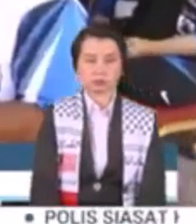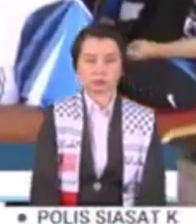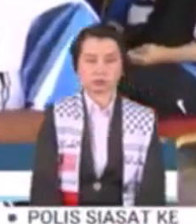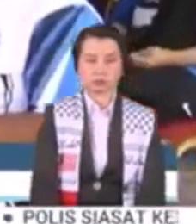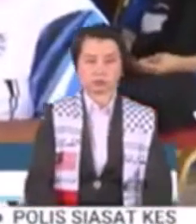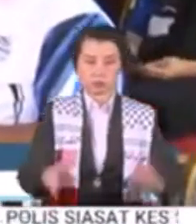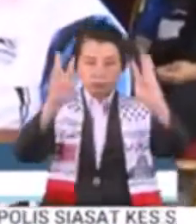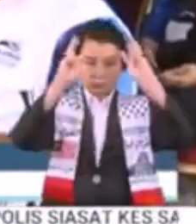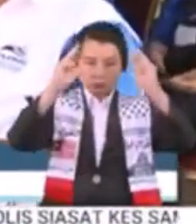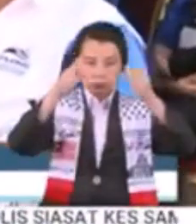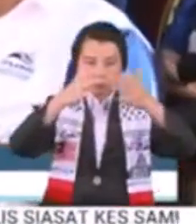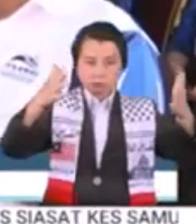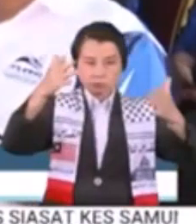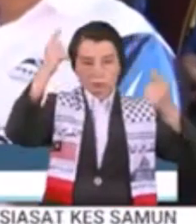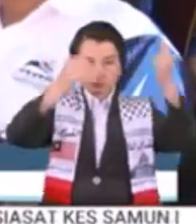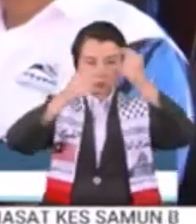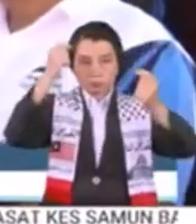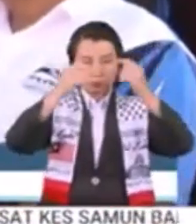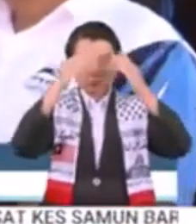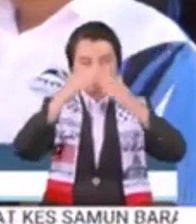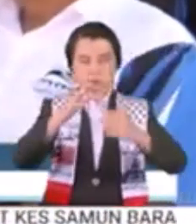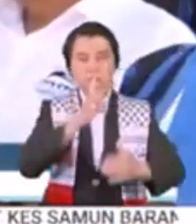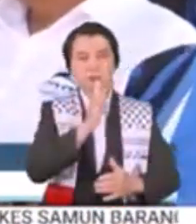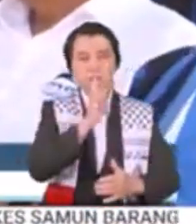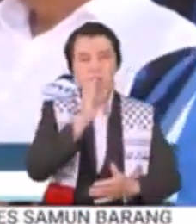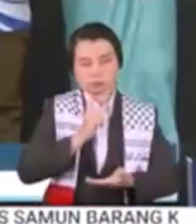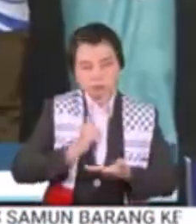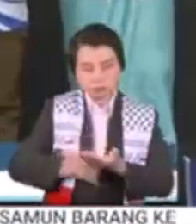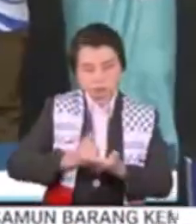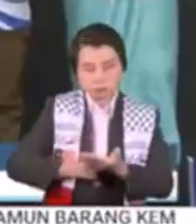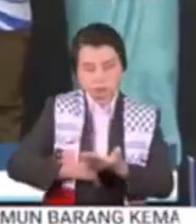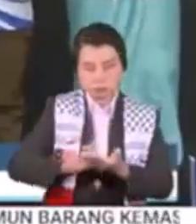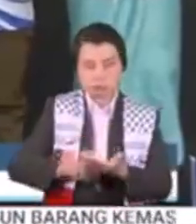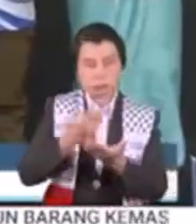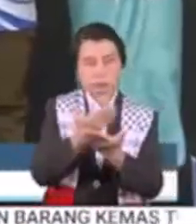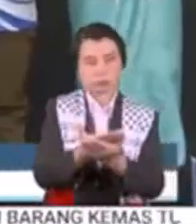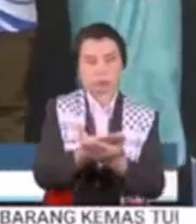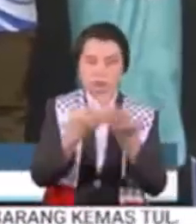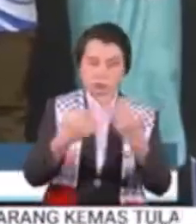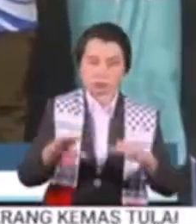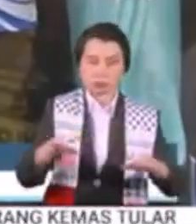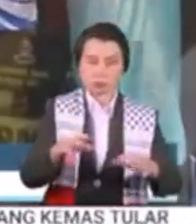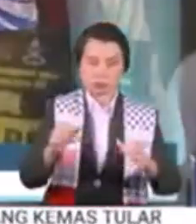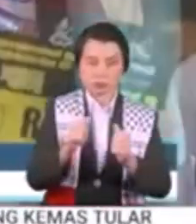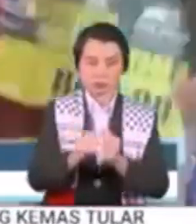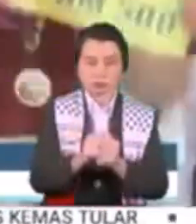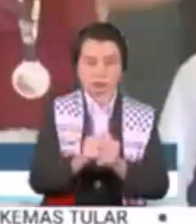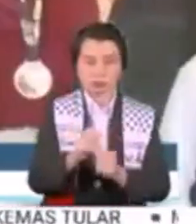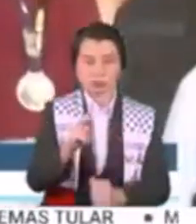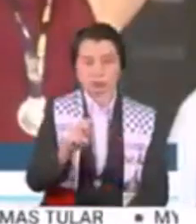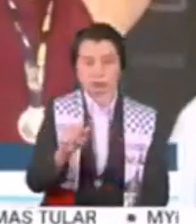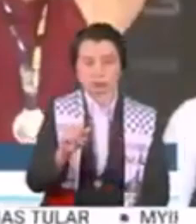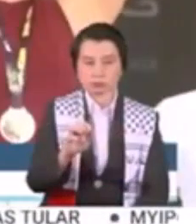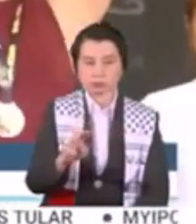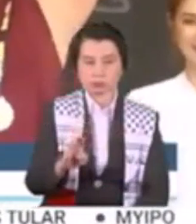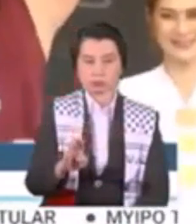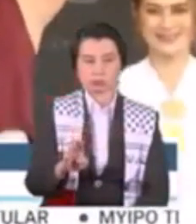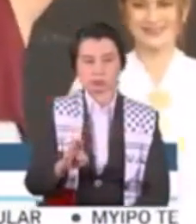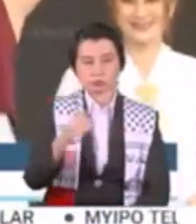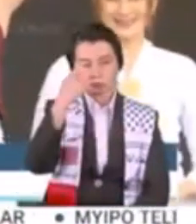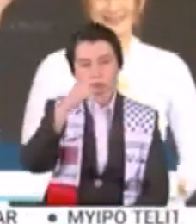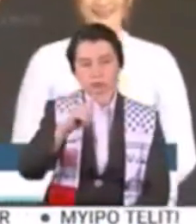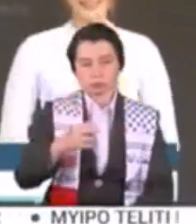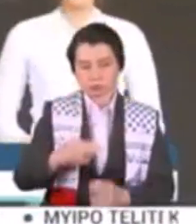Pengurus Besar Tourism Pahang Kamarudin Ibrahim berkata, perbincangan mengenai cadangan itu telah dibuat bersama Naib Pengerusi Ocean Kenu ICF